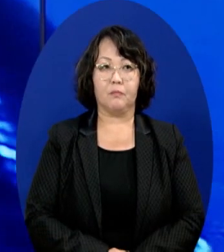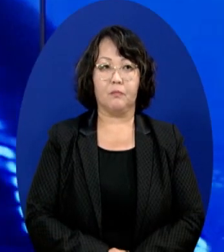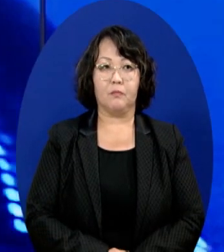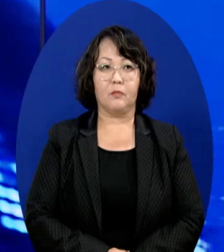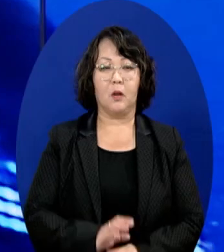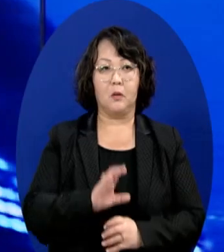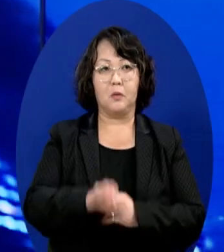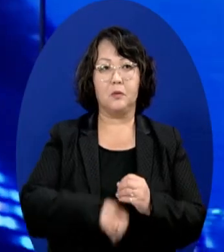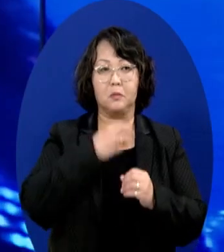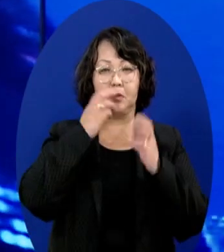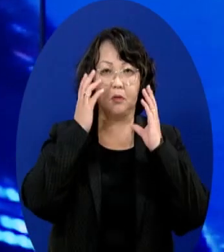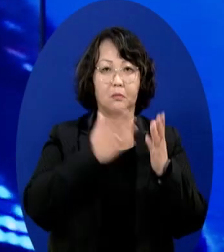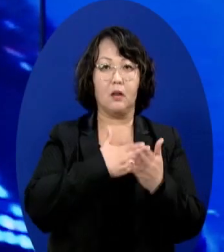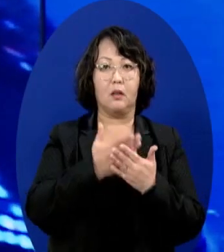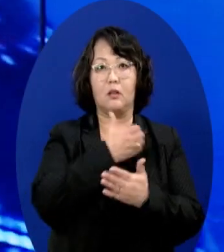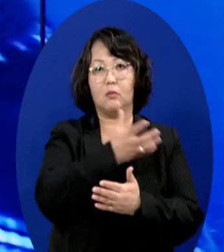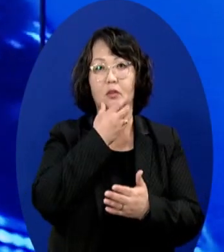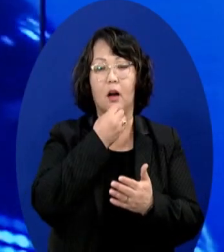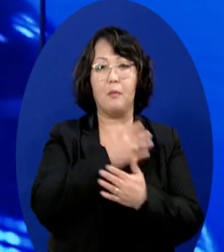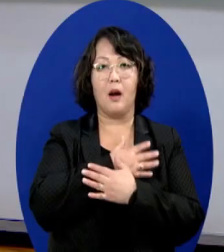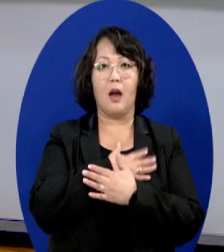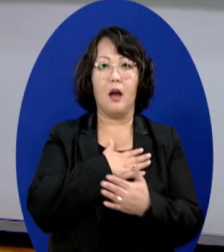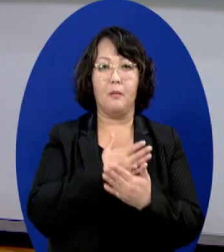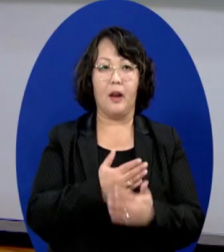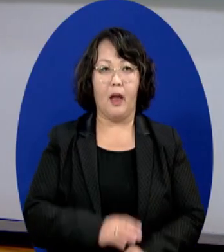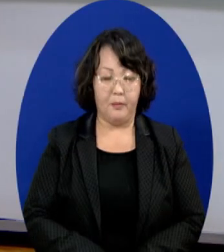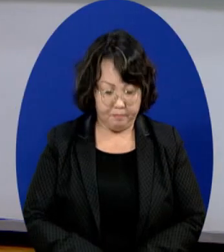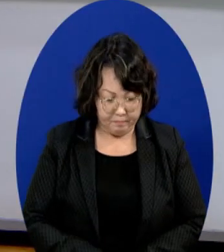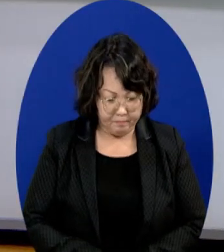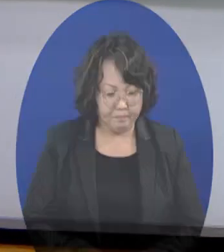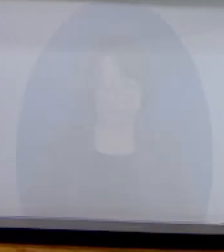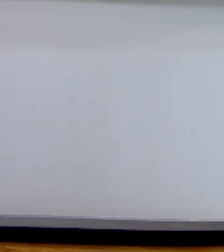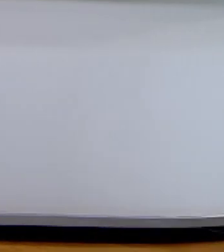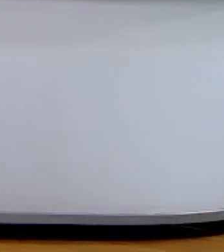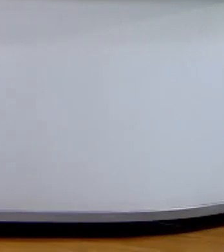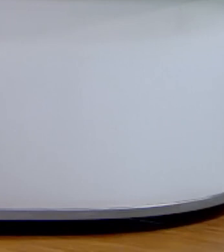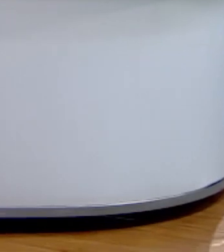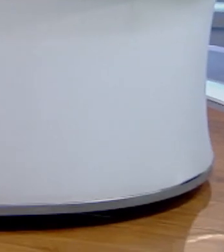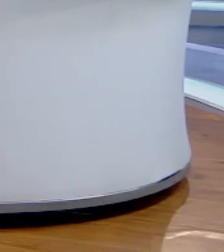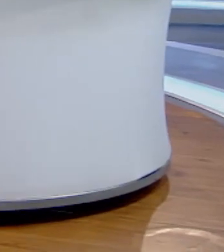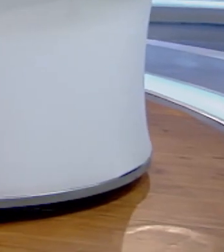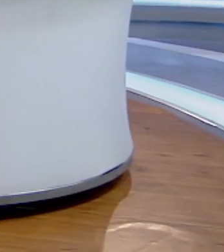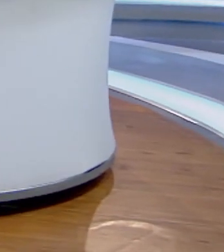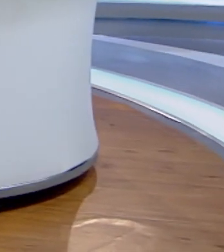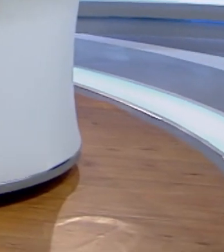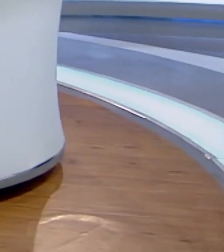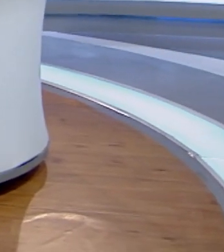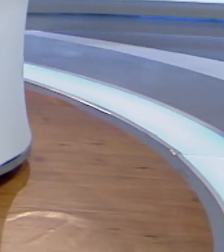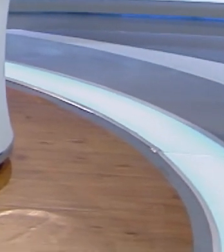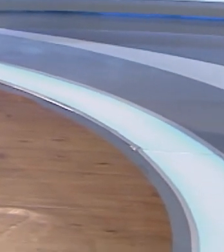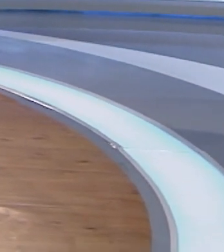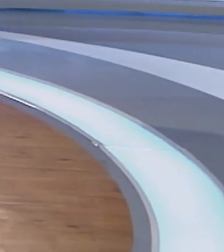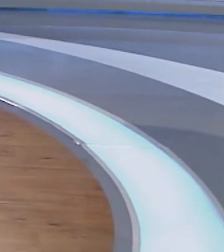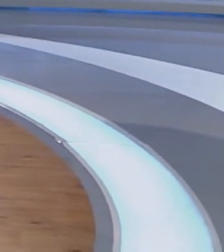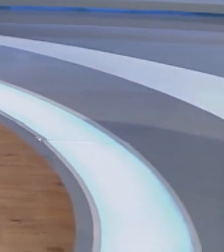Энэ өдөр олон улсын хэвлэлийн анхаарлын төвд байгаа цамил явдлын мэдээлэл сүргэлээ. Олон улсын мэдээлэлээс орчуулагч редактор Уужин Баяр тав хөндрөглөө.